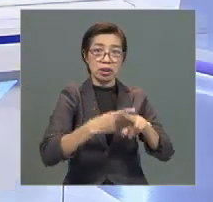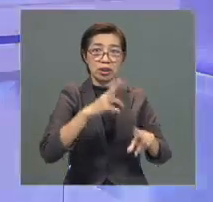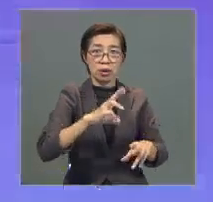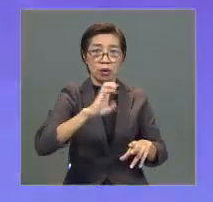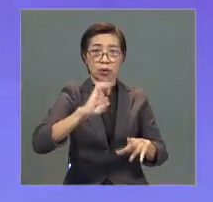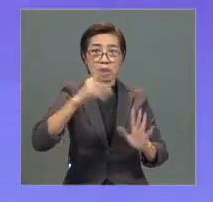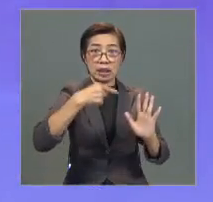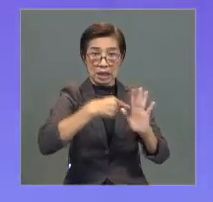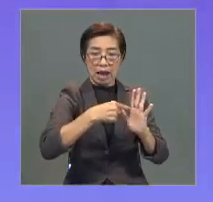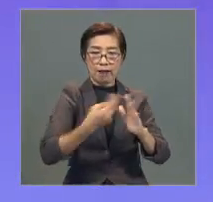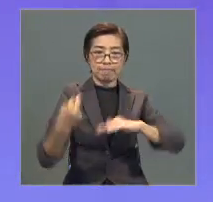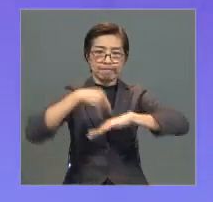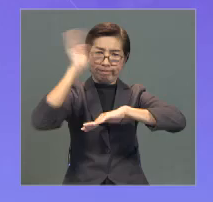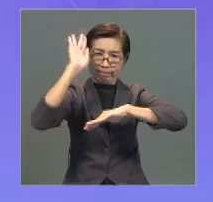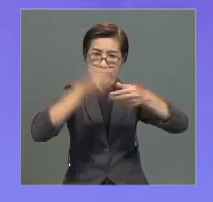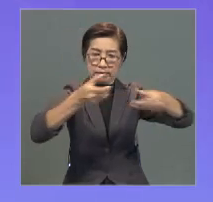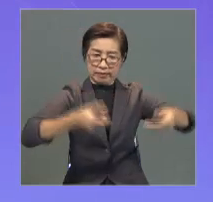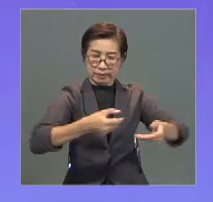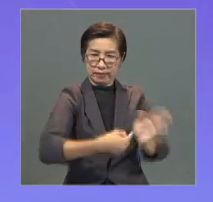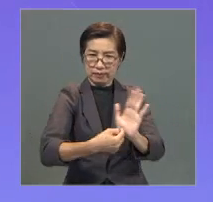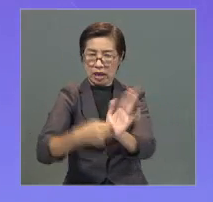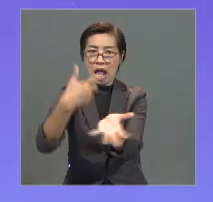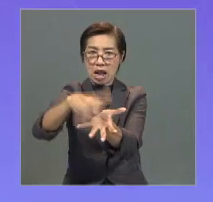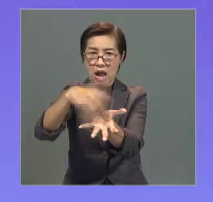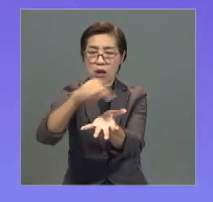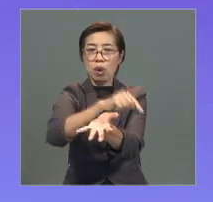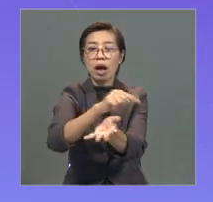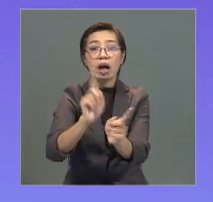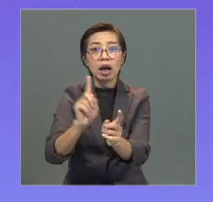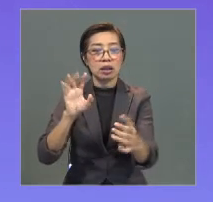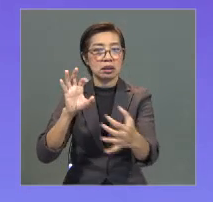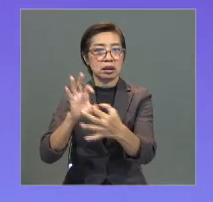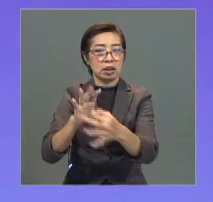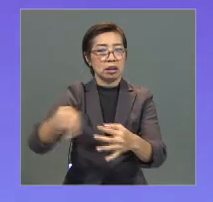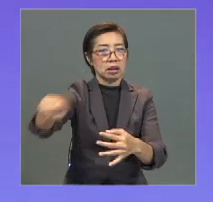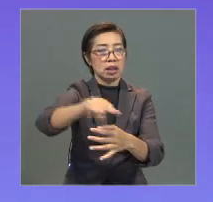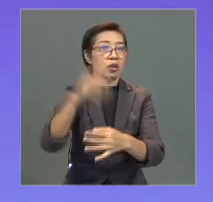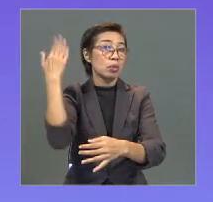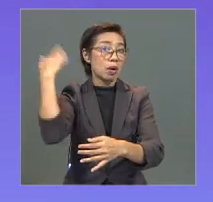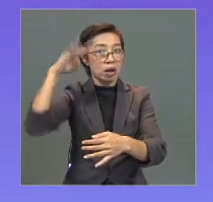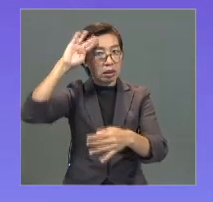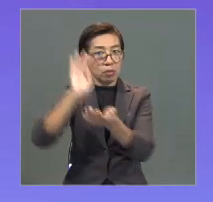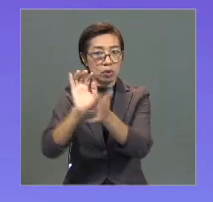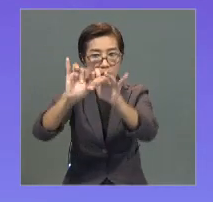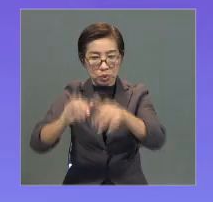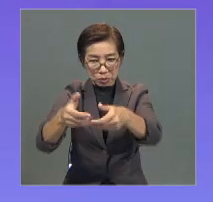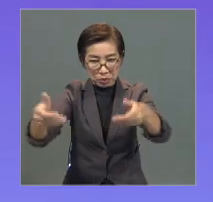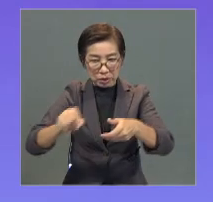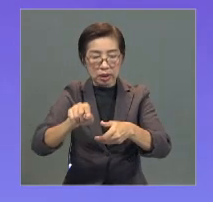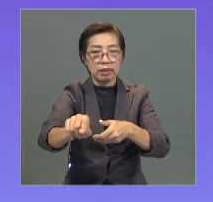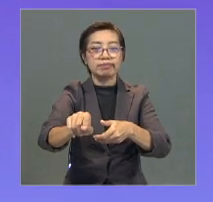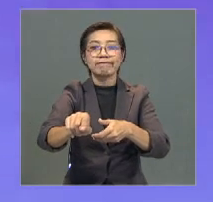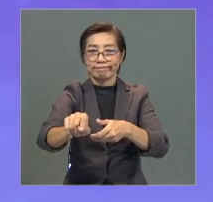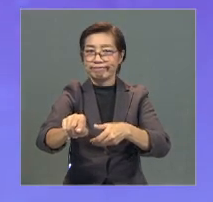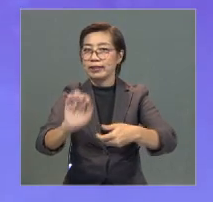นำผลการตรวจสอบข้อเท็จจริงทั้งหมดมาแถลงหนึ่งประเด็นที่พูดถึงก็คือเรื่องของการทำสำนวนแบบสมคบ